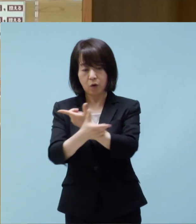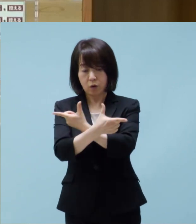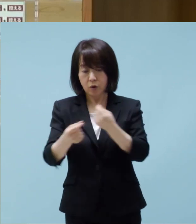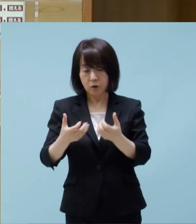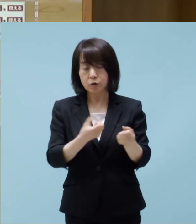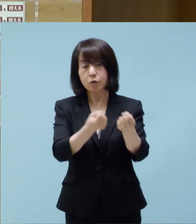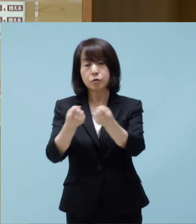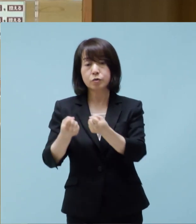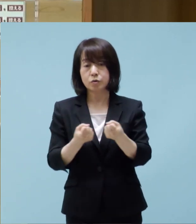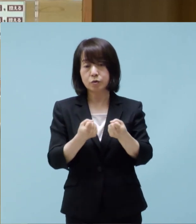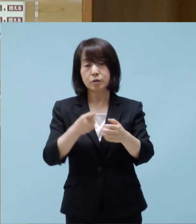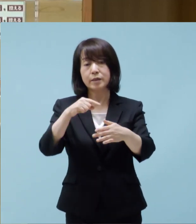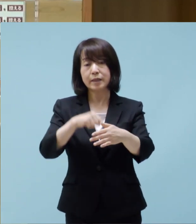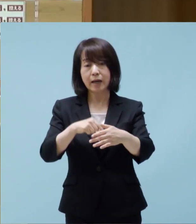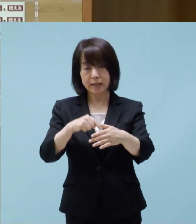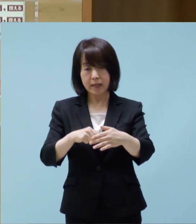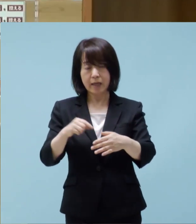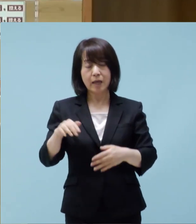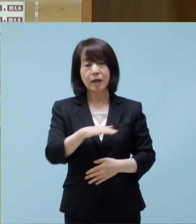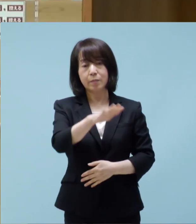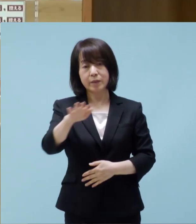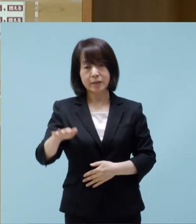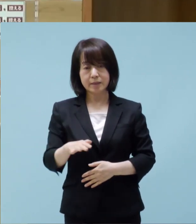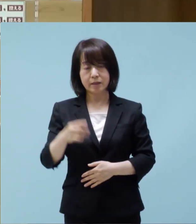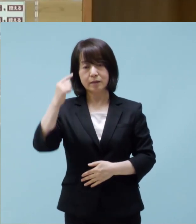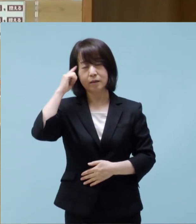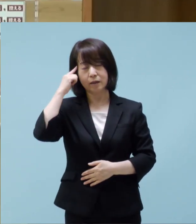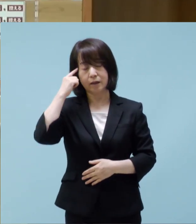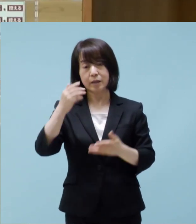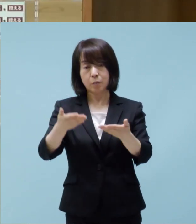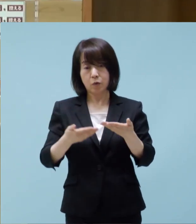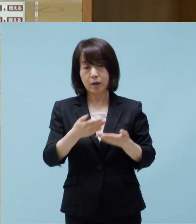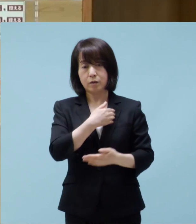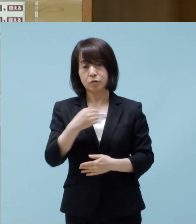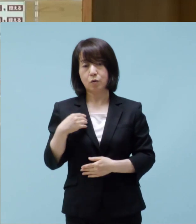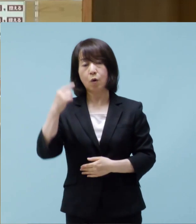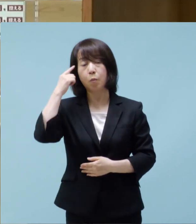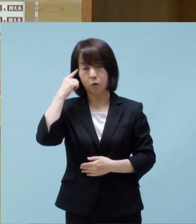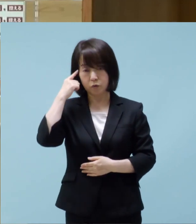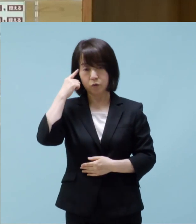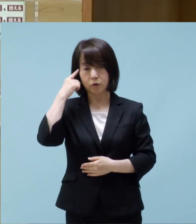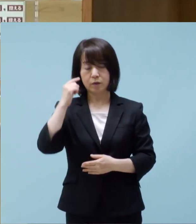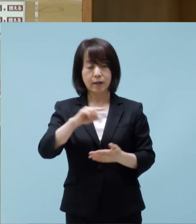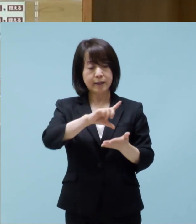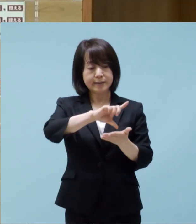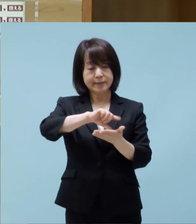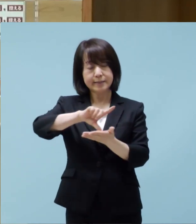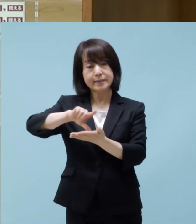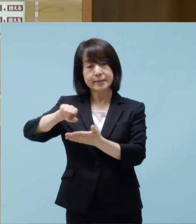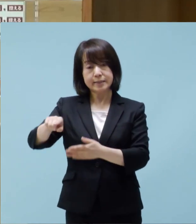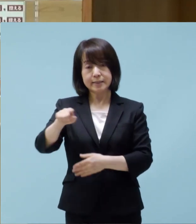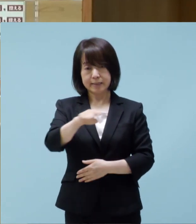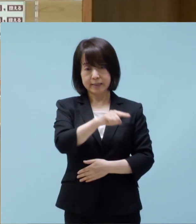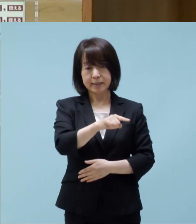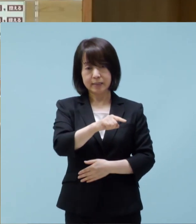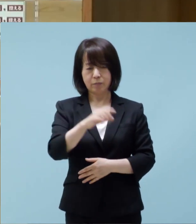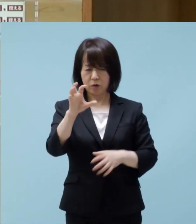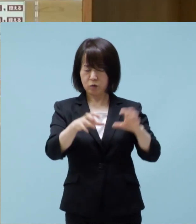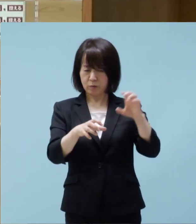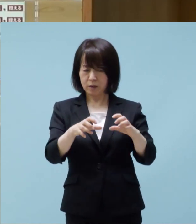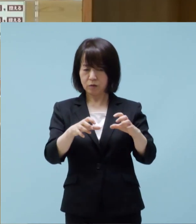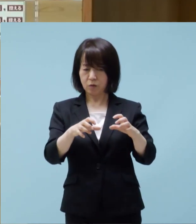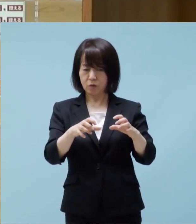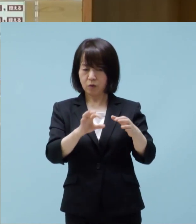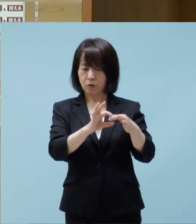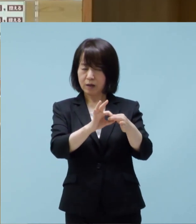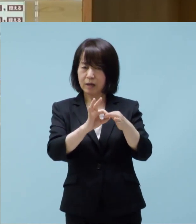さんも持っていただけるというふうにも思いますし、それぞれ地域地域でクマとの関わりの中も